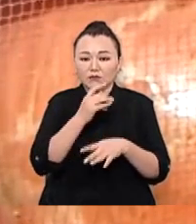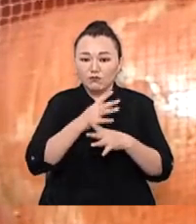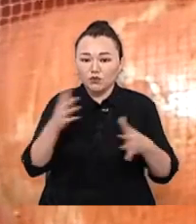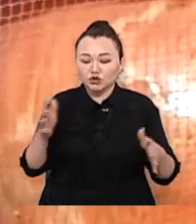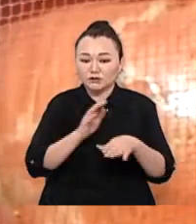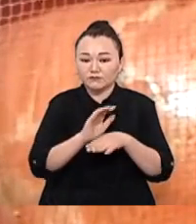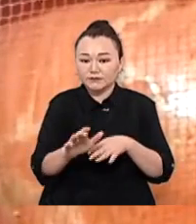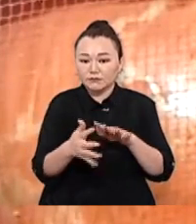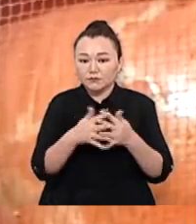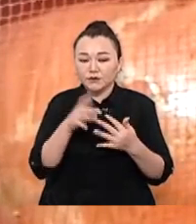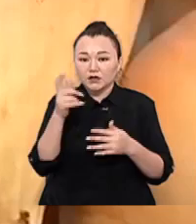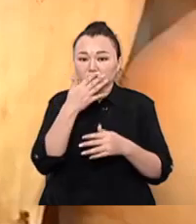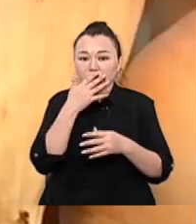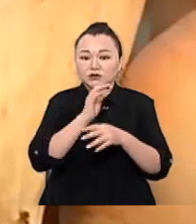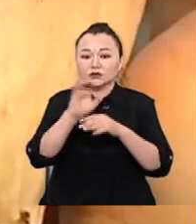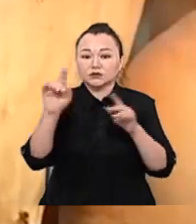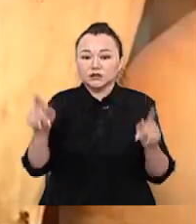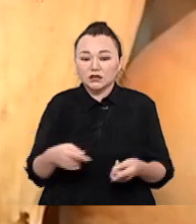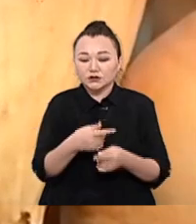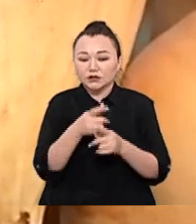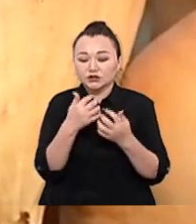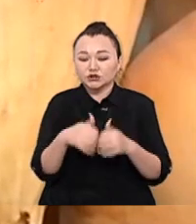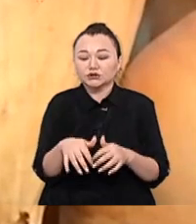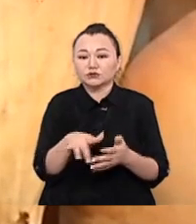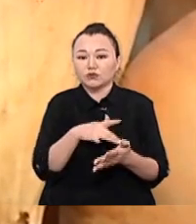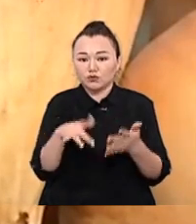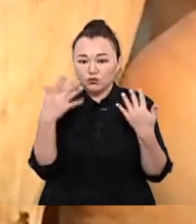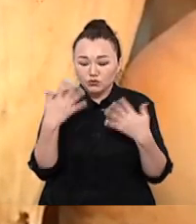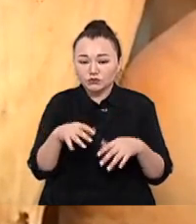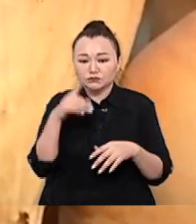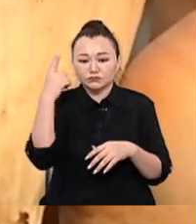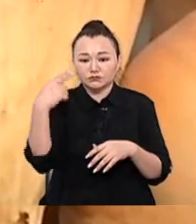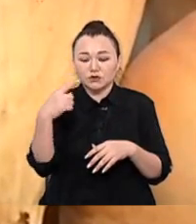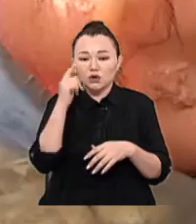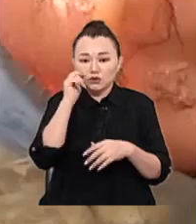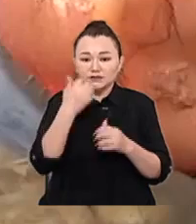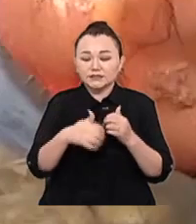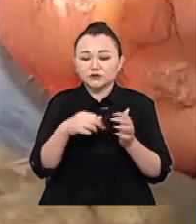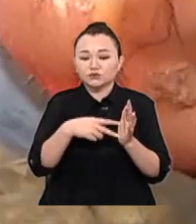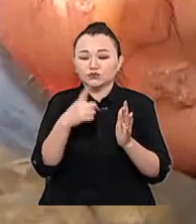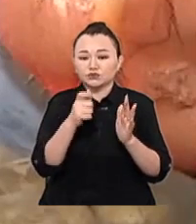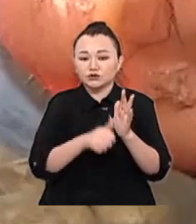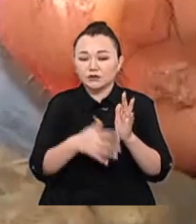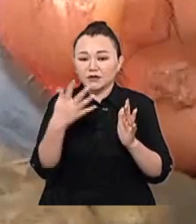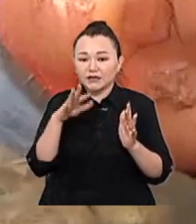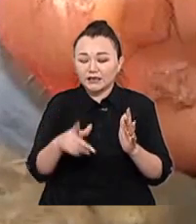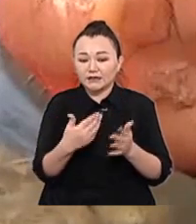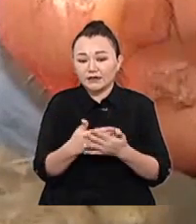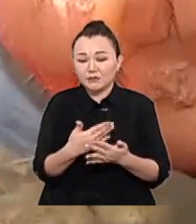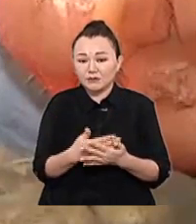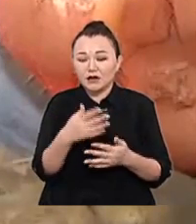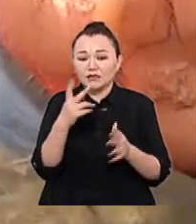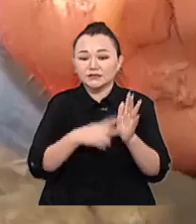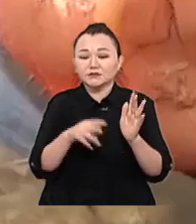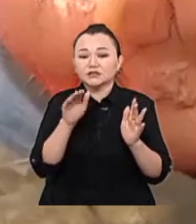Енді шаруалар экспортқа шығаруға шектеуден келетін шығынды есептеп те қойған. Мәселен, елімізде пияздың орташа бағасы 165 теңге тұрады дерлік. Сонда